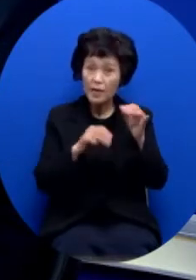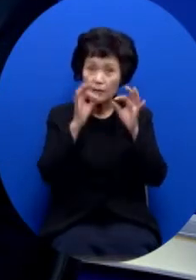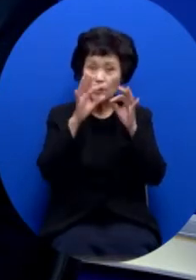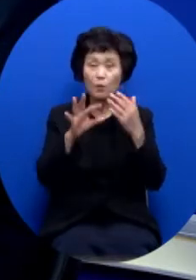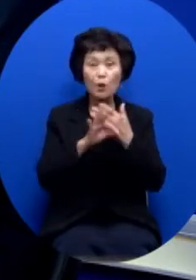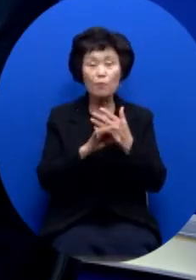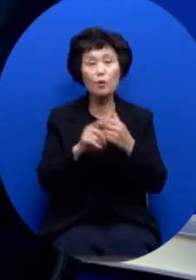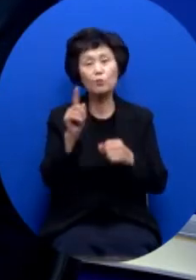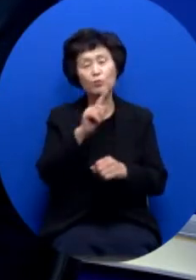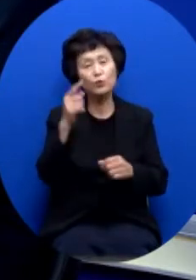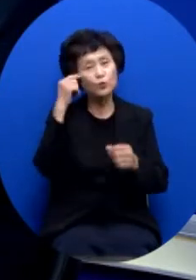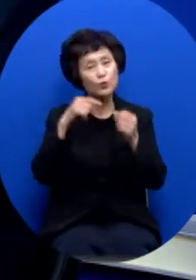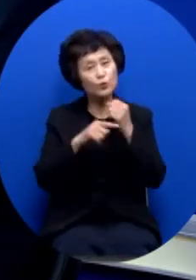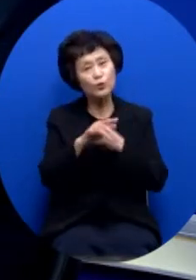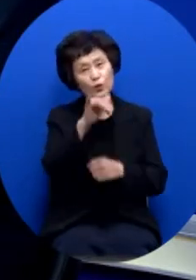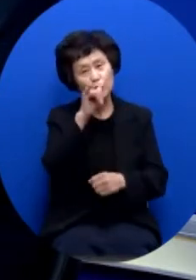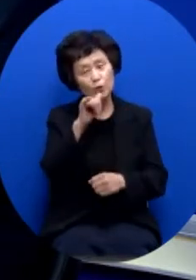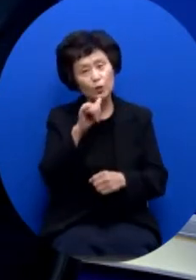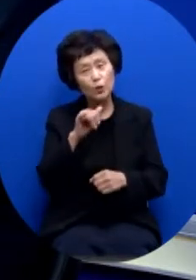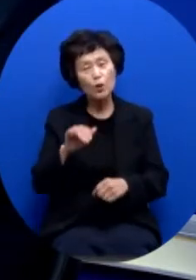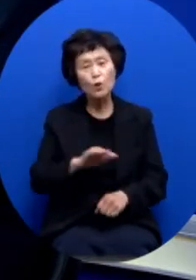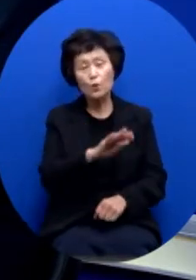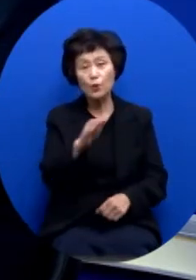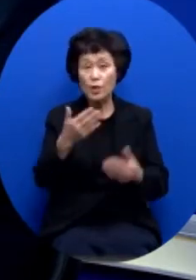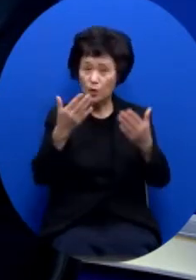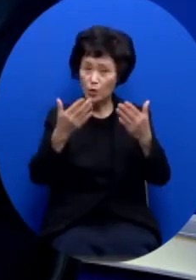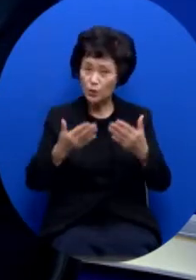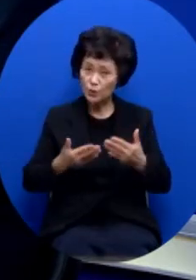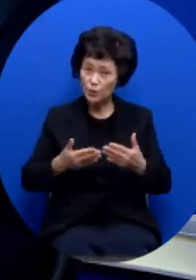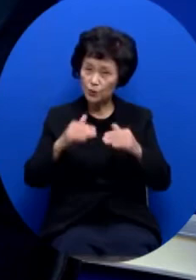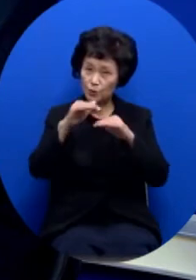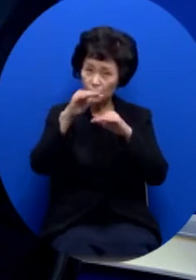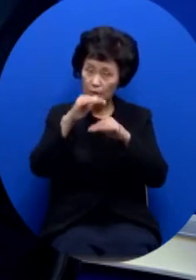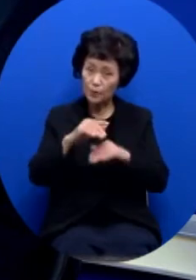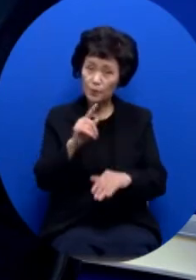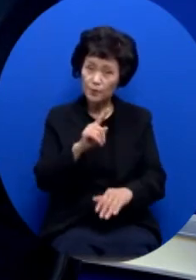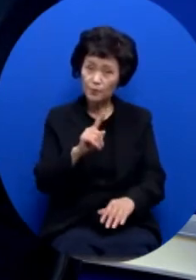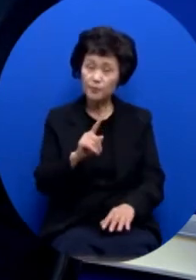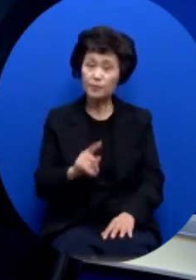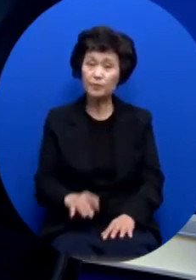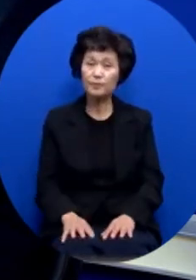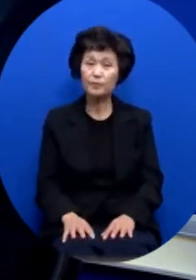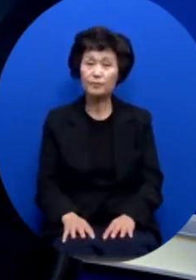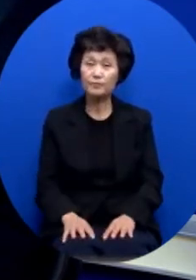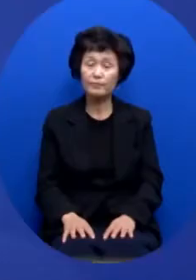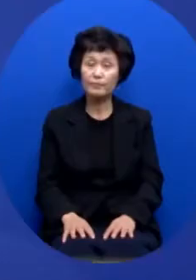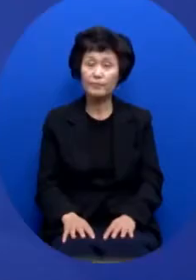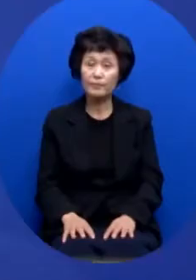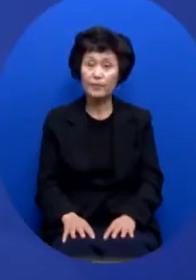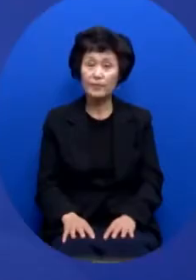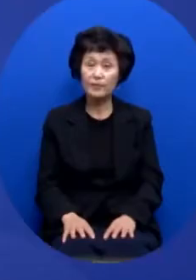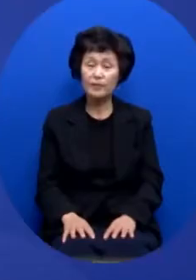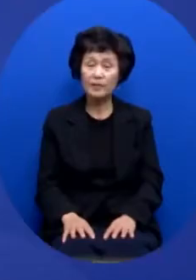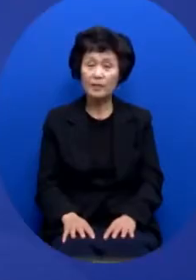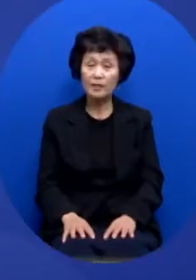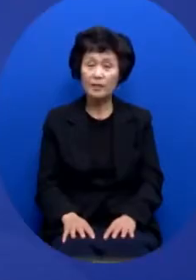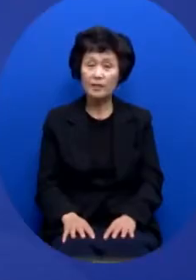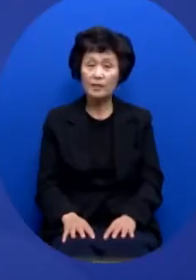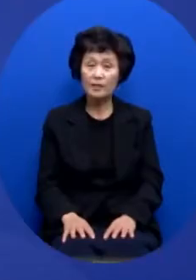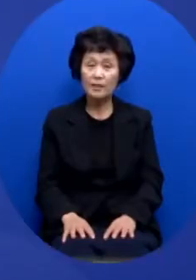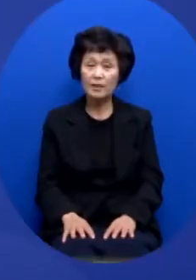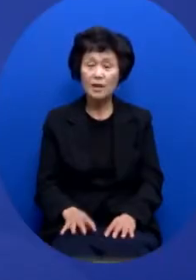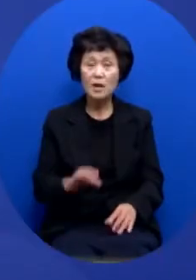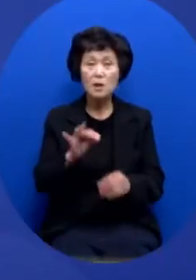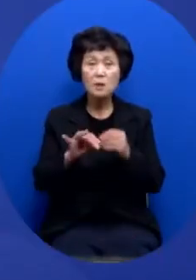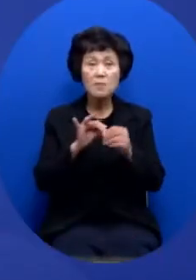어떤 의미가 있고 또 오늘날 주는 메시지는 뭐라고 생각하시는지도 궁금합니다. 예. 그때 아까 말씀드린 것처럼